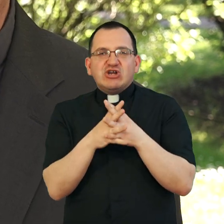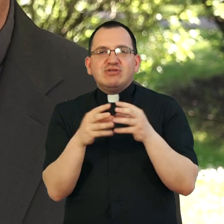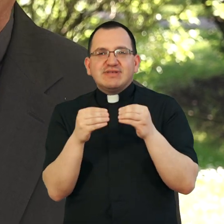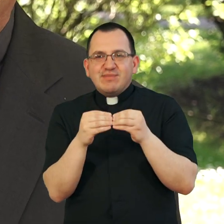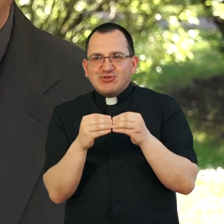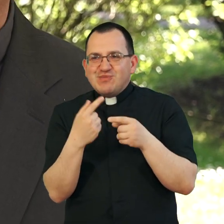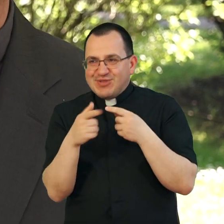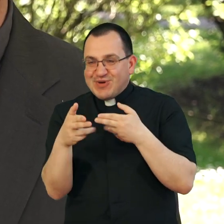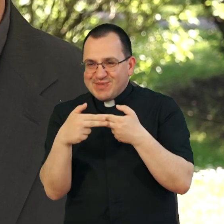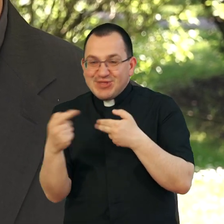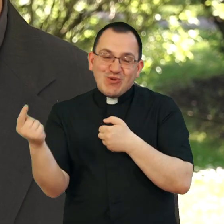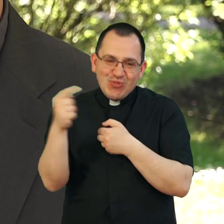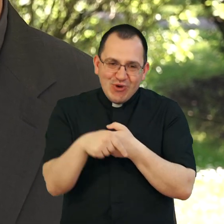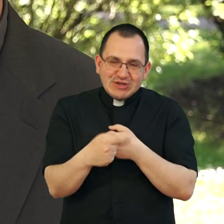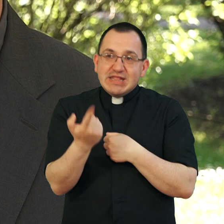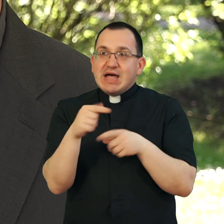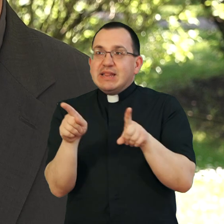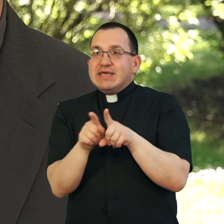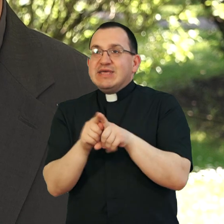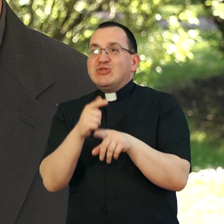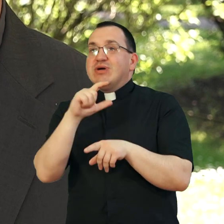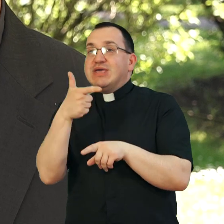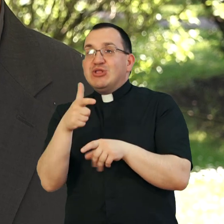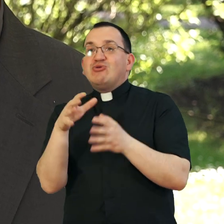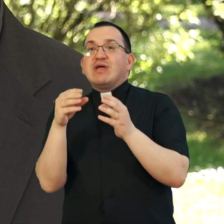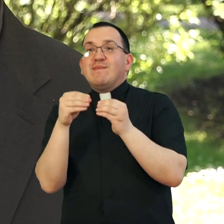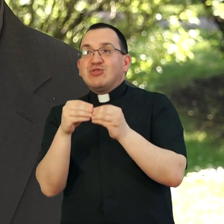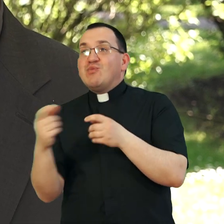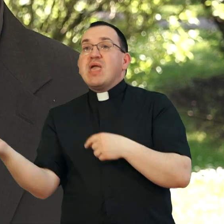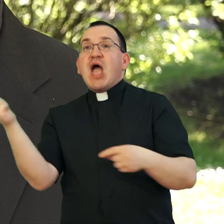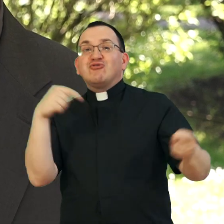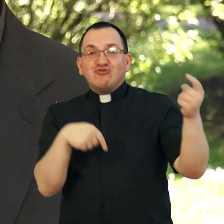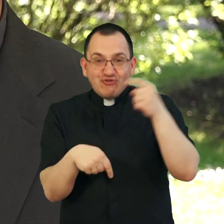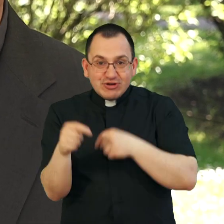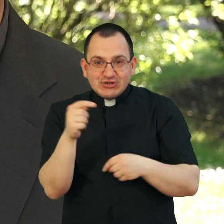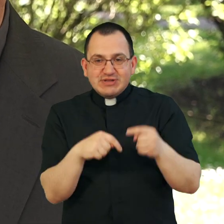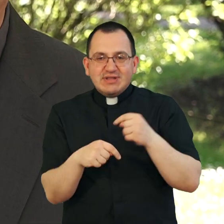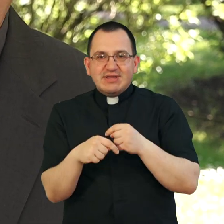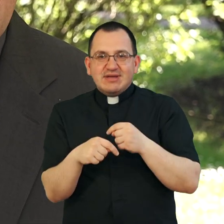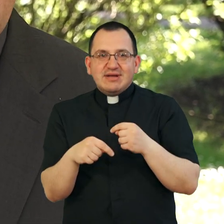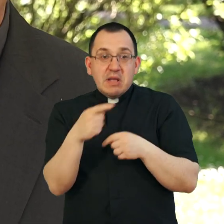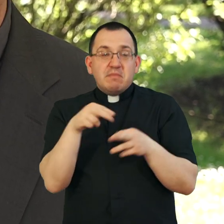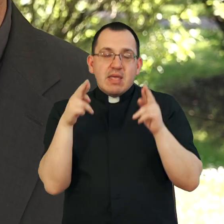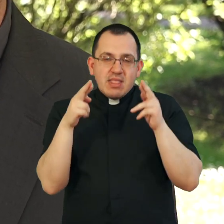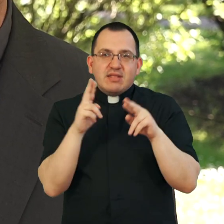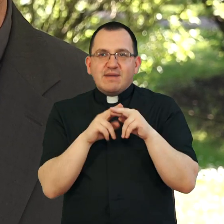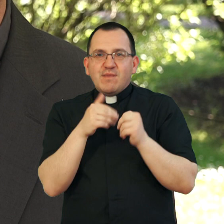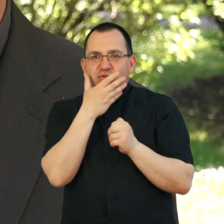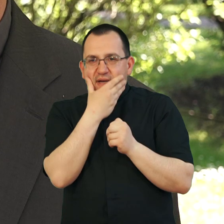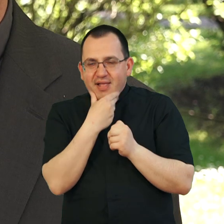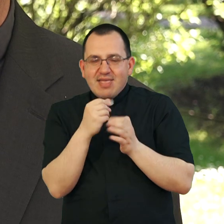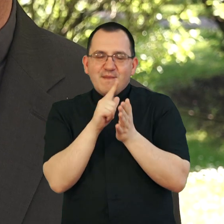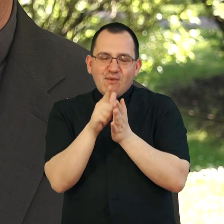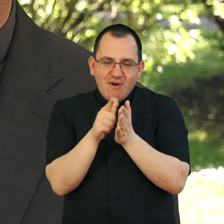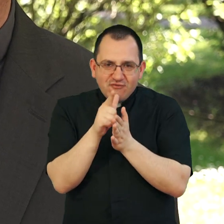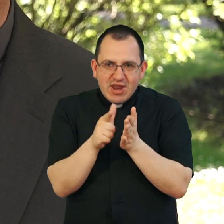blizu, ali i svih drugih biskupija da se odazovu, da dođu. Nadamo se da će biti lijepo vrijeme